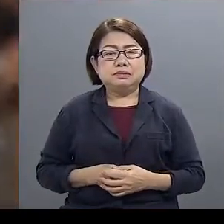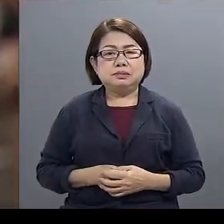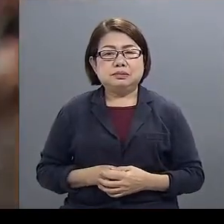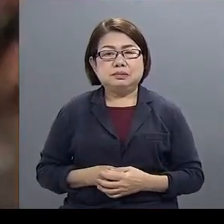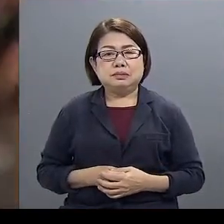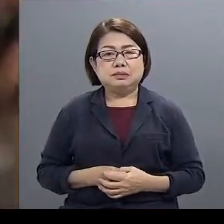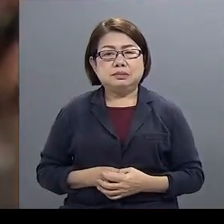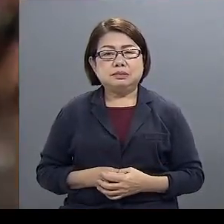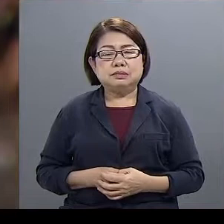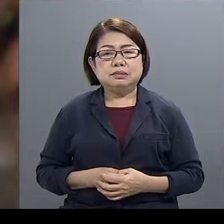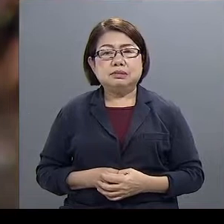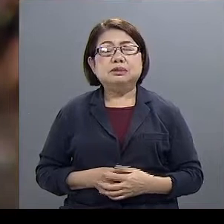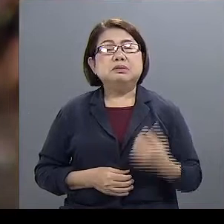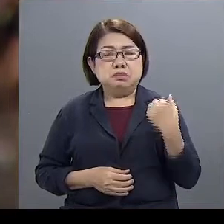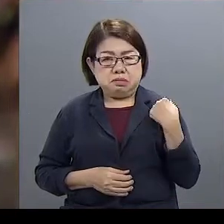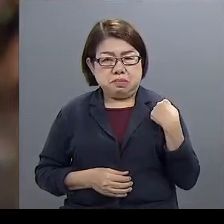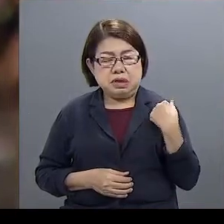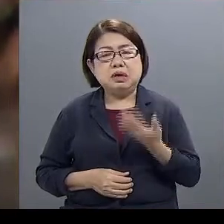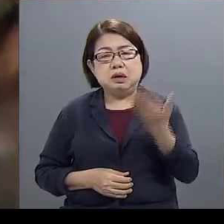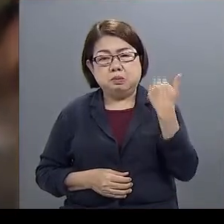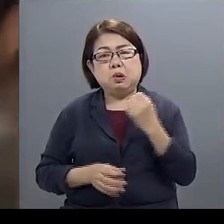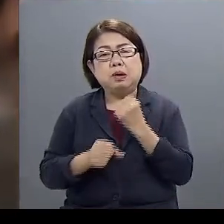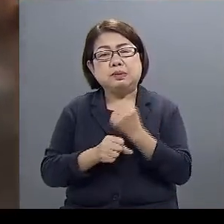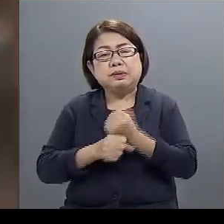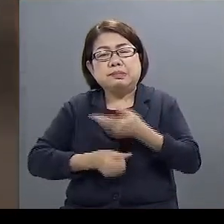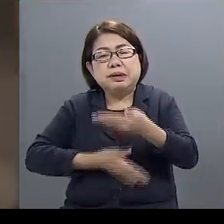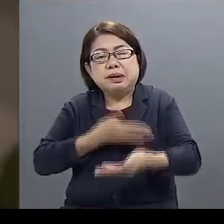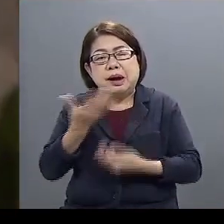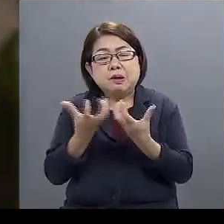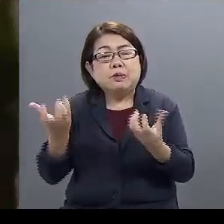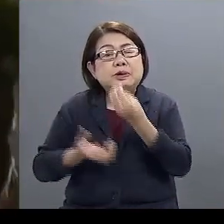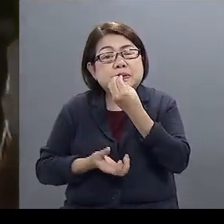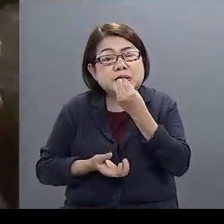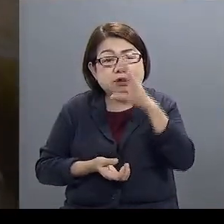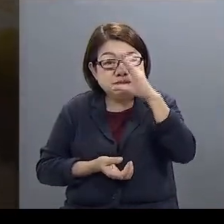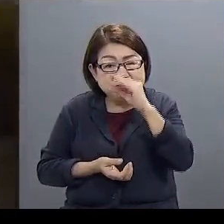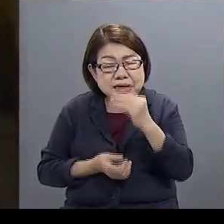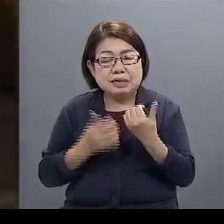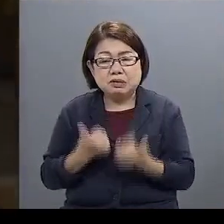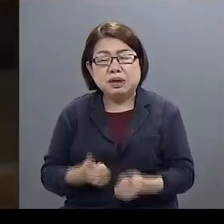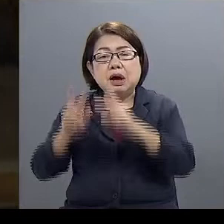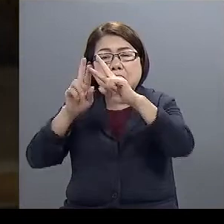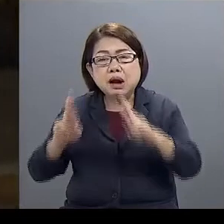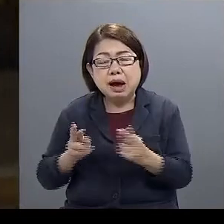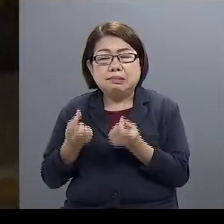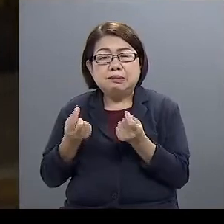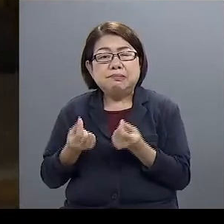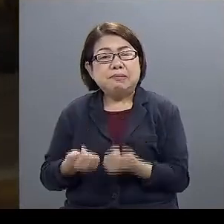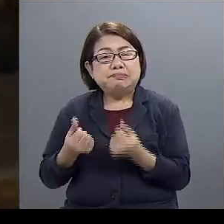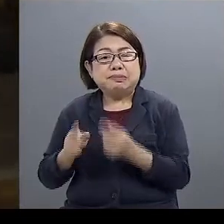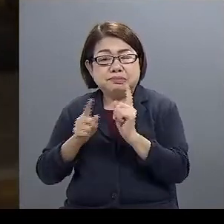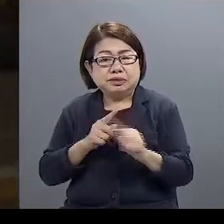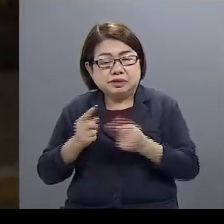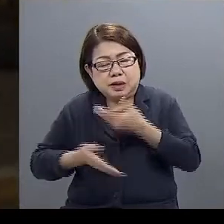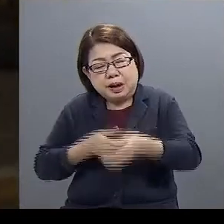หลายคนเคยมีอาชีพขายอาหารเร่ในเวลากลางคืนแต่คำสั่งปิดสถานบันเทิงก็ทำให้พวกเขาต้องหยุดขายตามไปด้วยขณะ